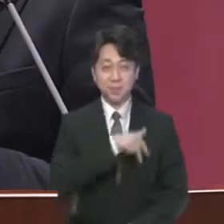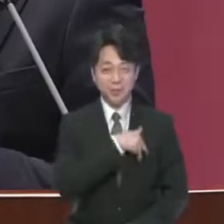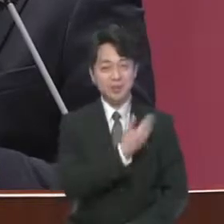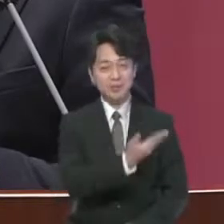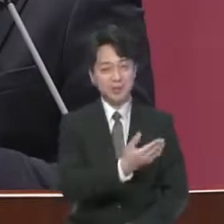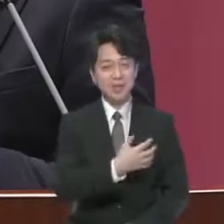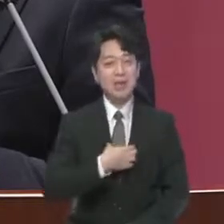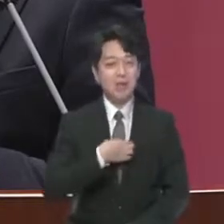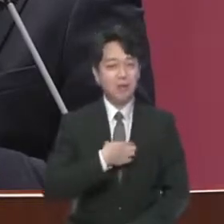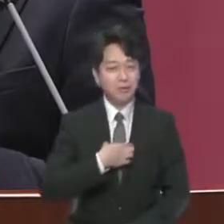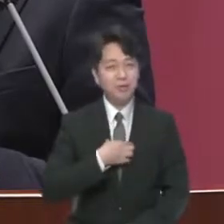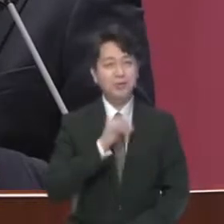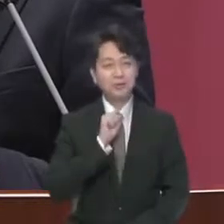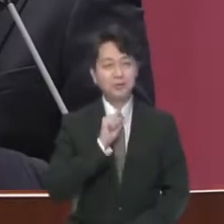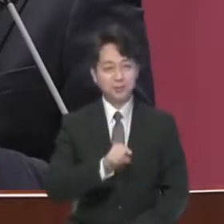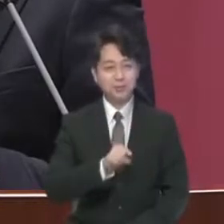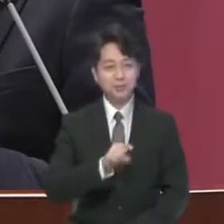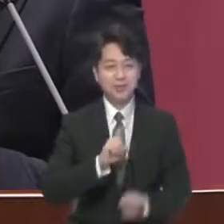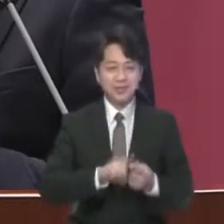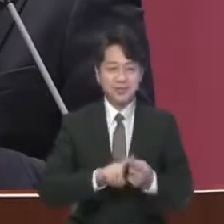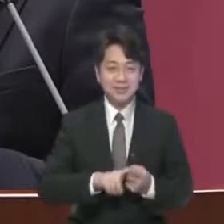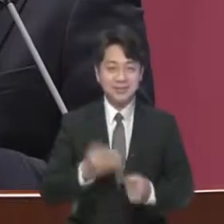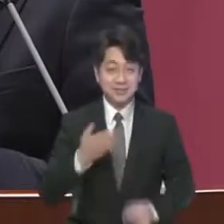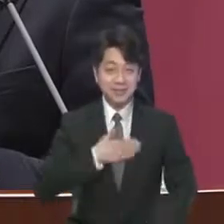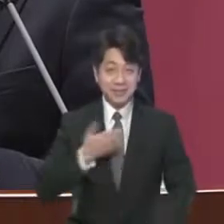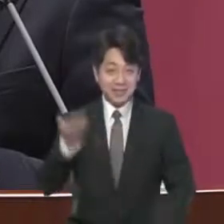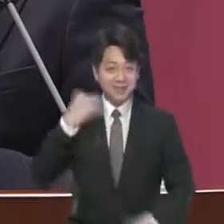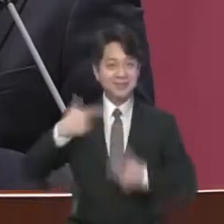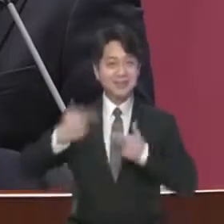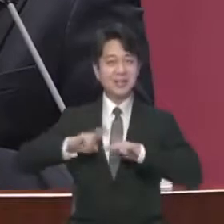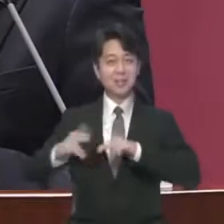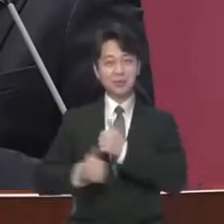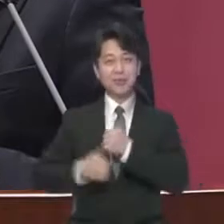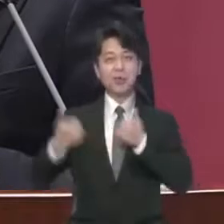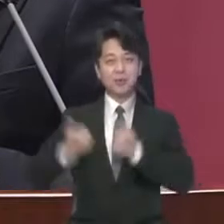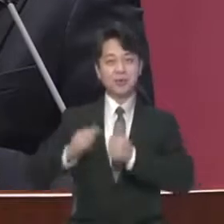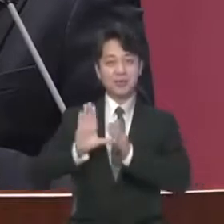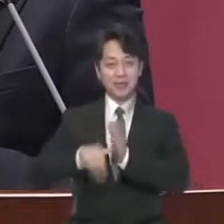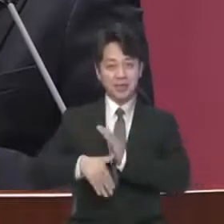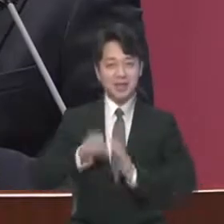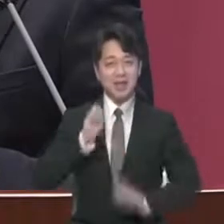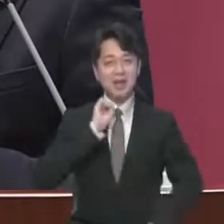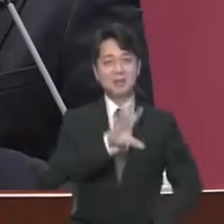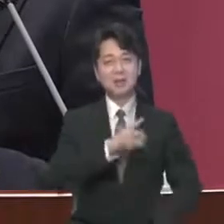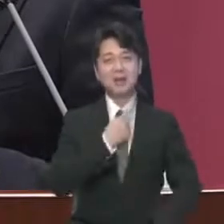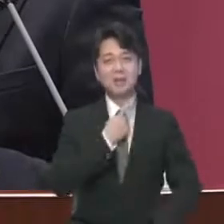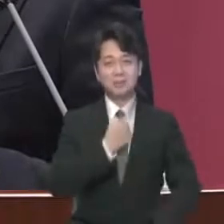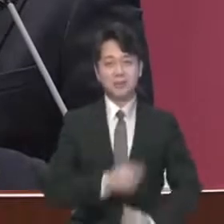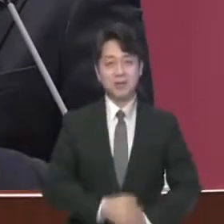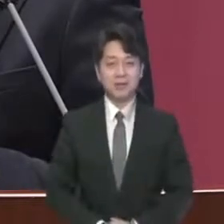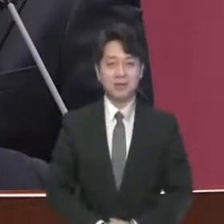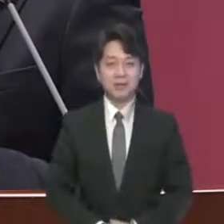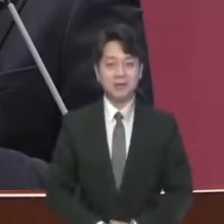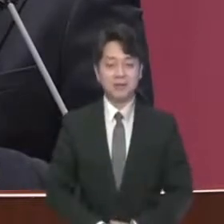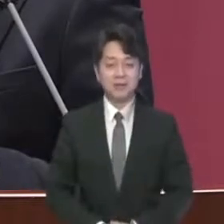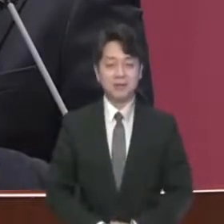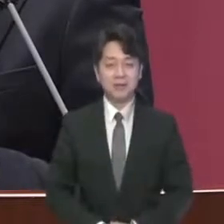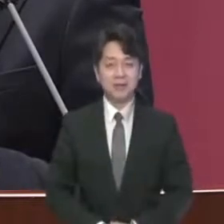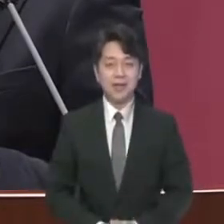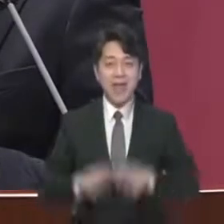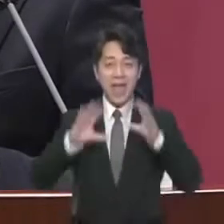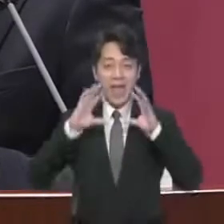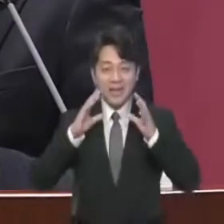점들을 저도 그때 상임위 때도 말씀을 들어서 저희에게 필요한 것은 아이들의 성장과 발달